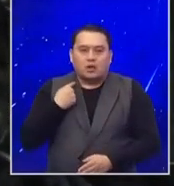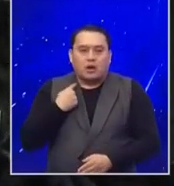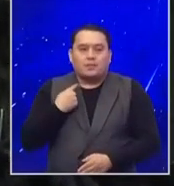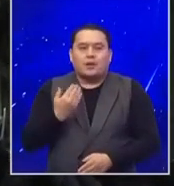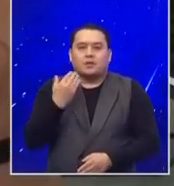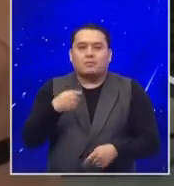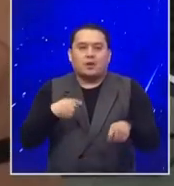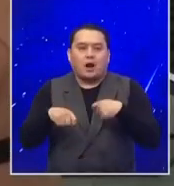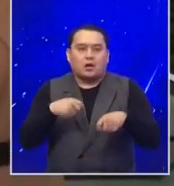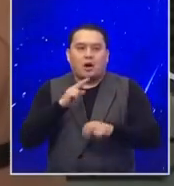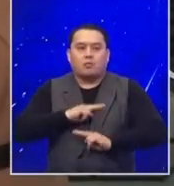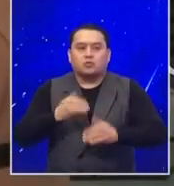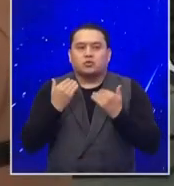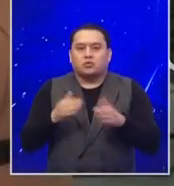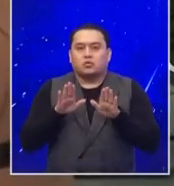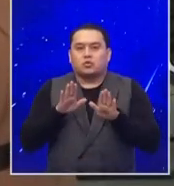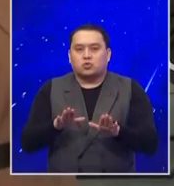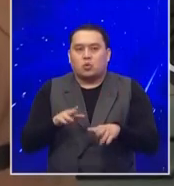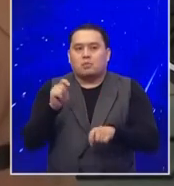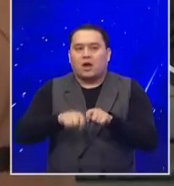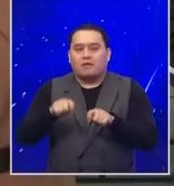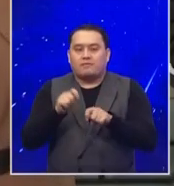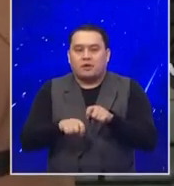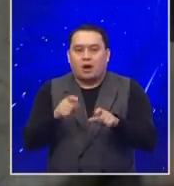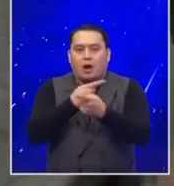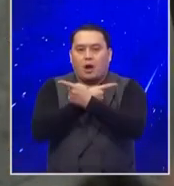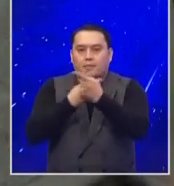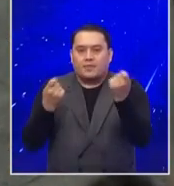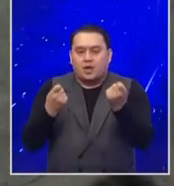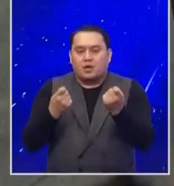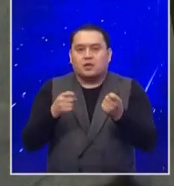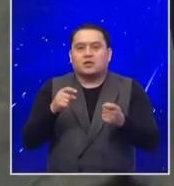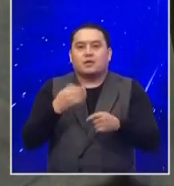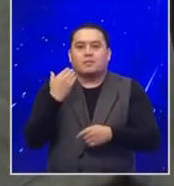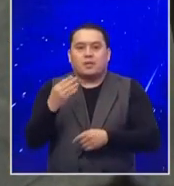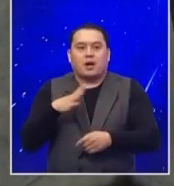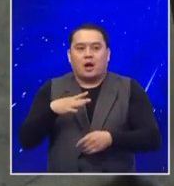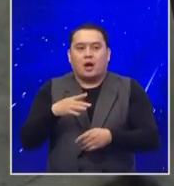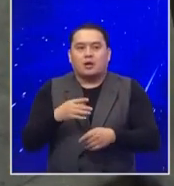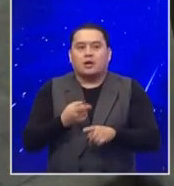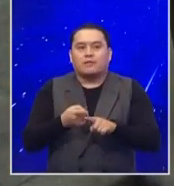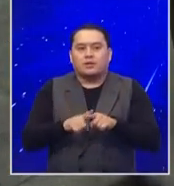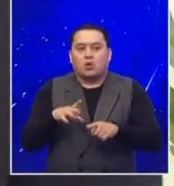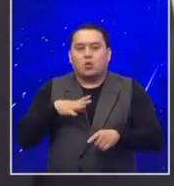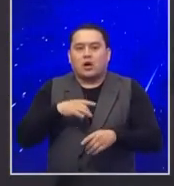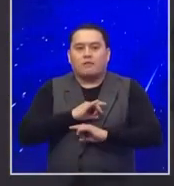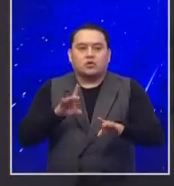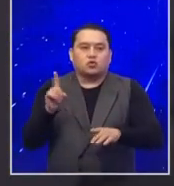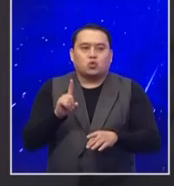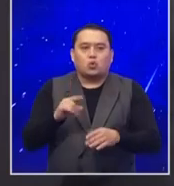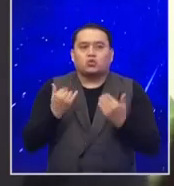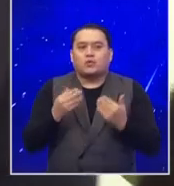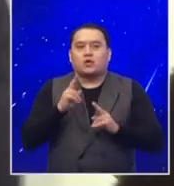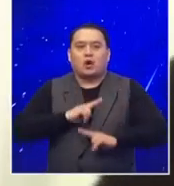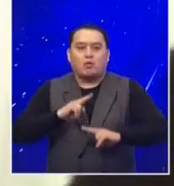словам продавца, работал бутик сегодня только из-за ревизии, хотя объявление, выложенное на их странице, говорило обратное. Там утверждалось, что магазин